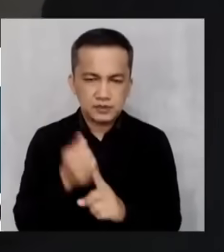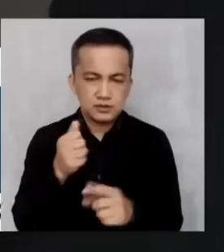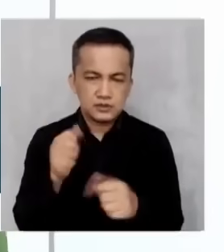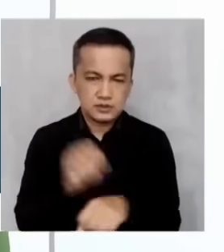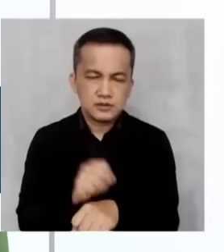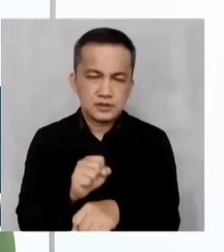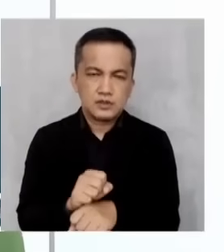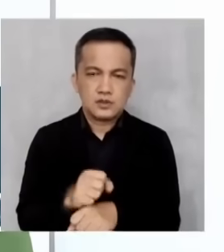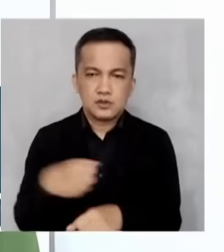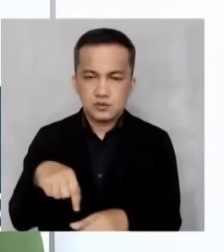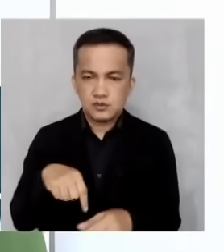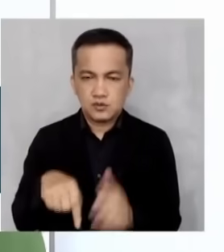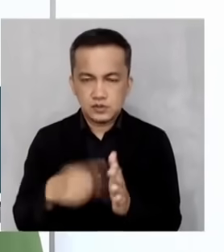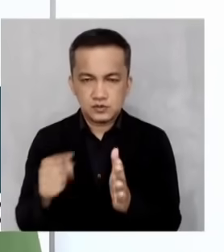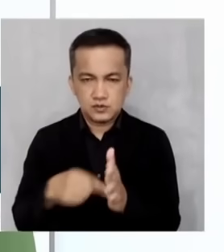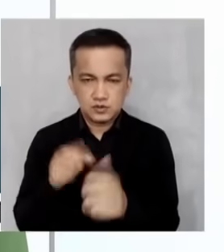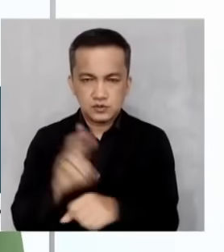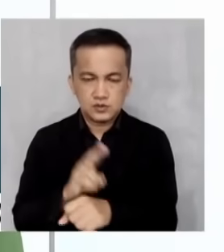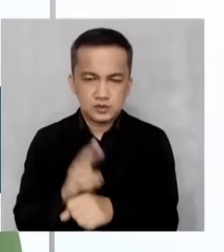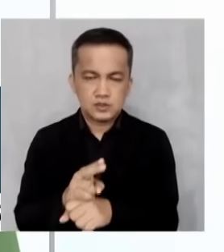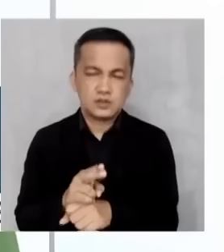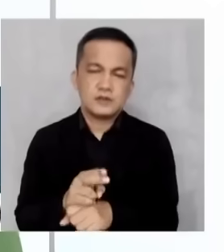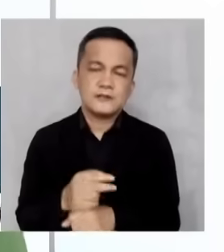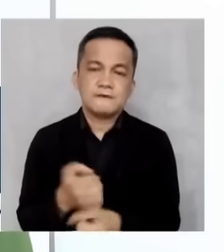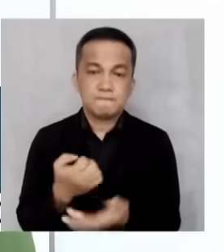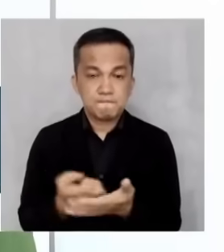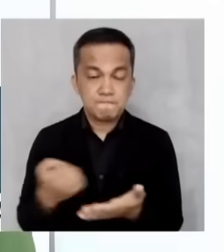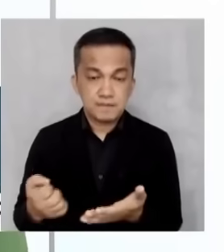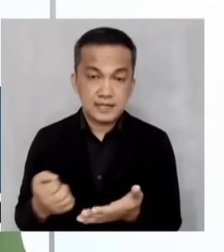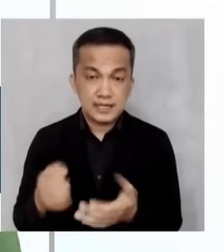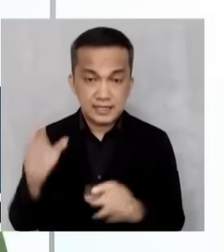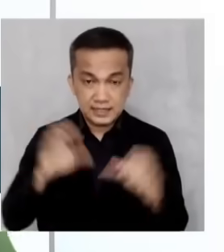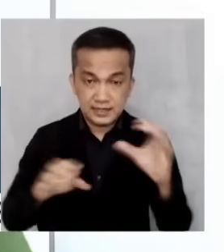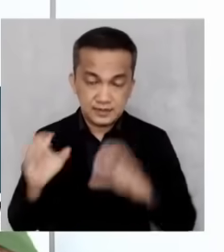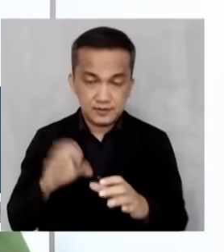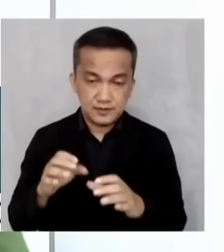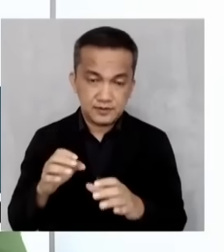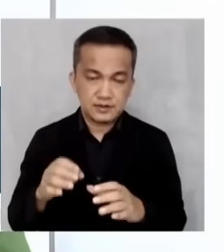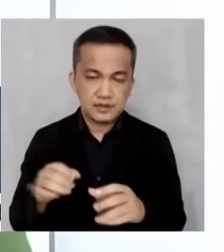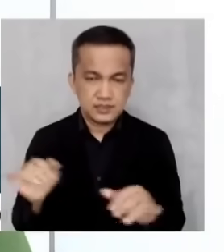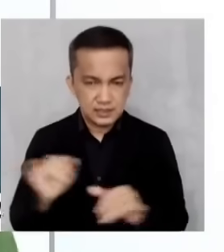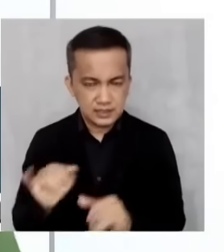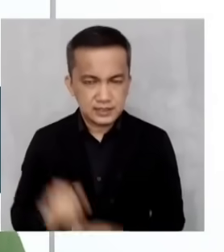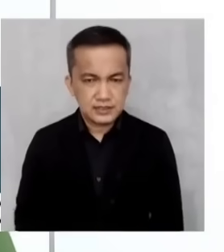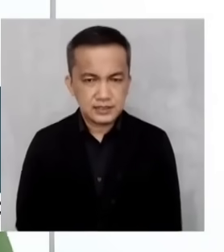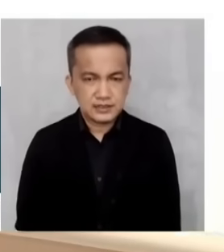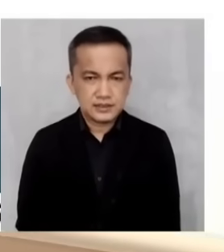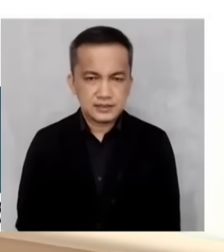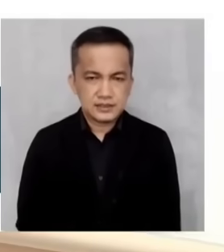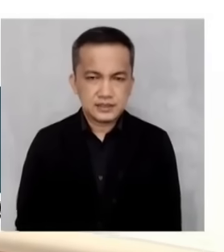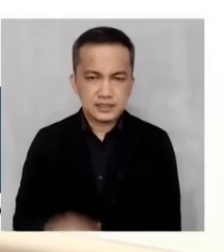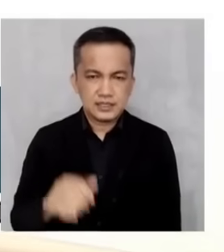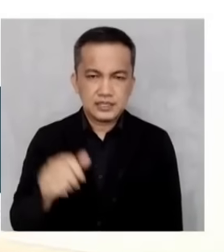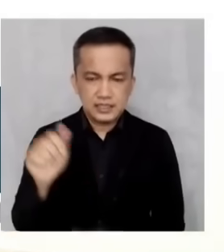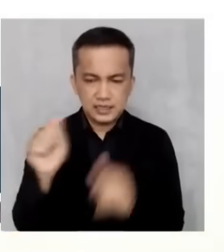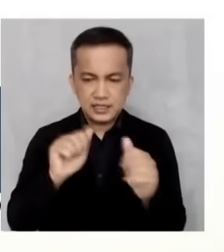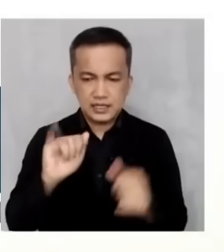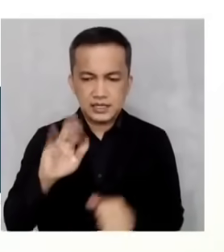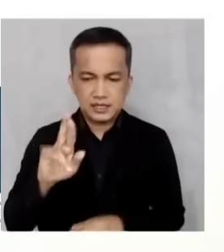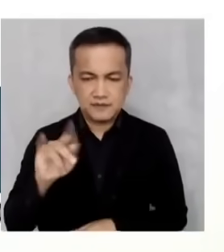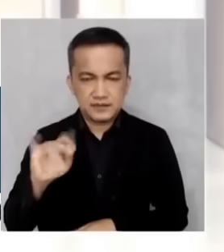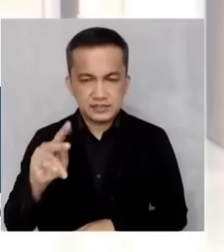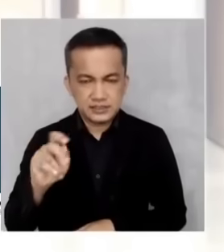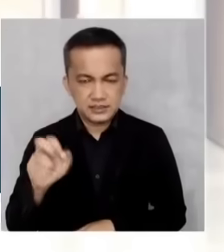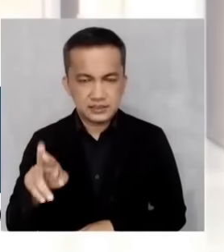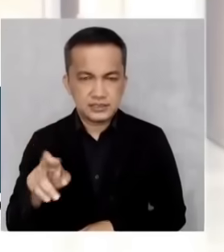ng mga equipment ng mga chemical na lang po namin katulad ng air freshener. The Navota City